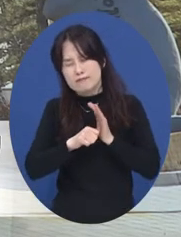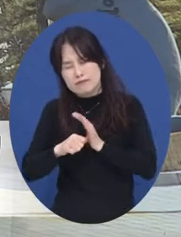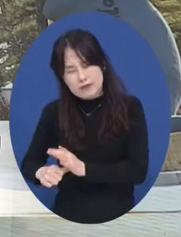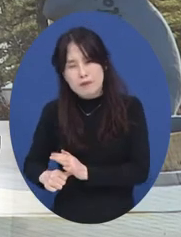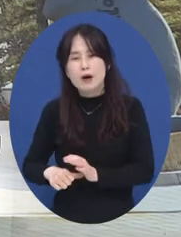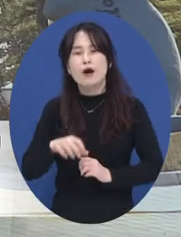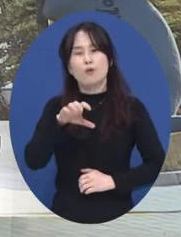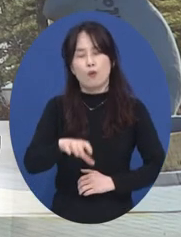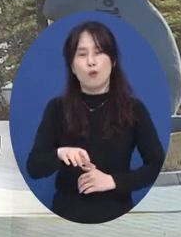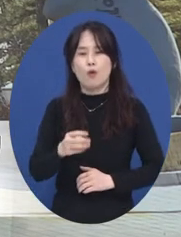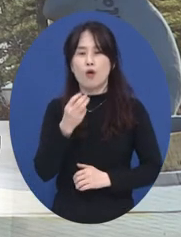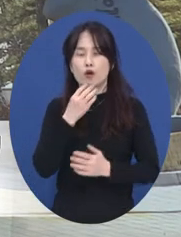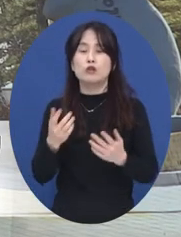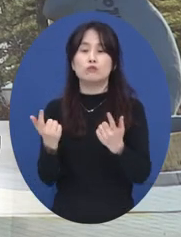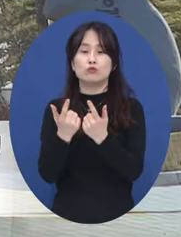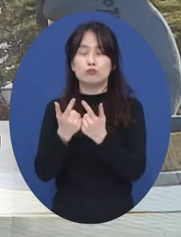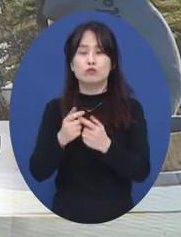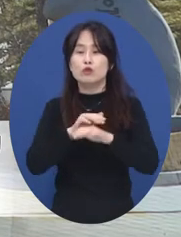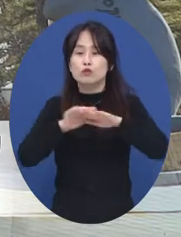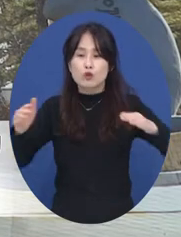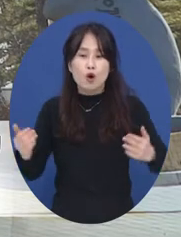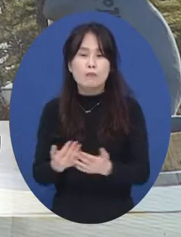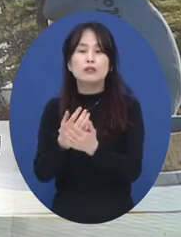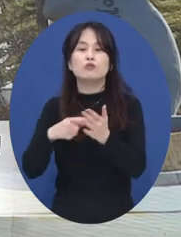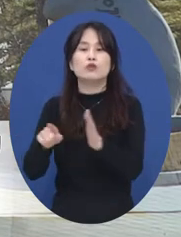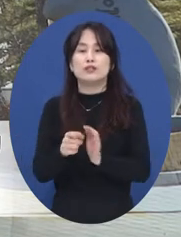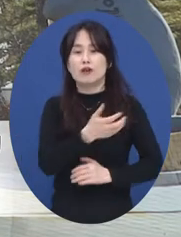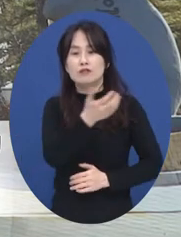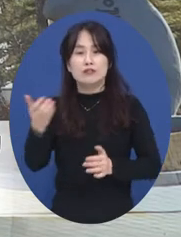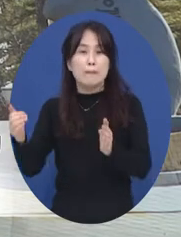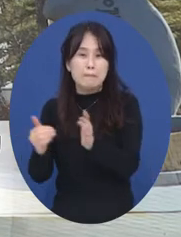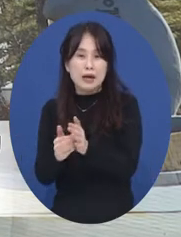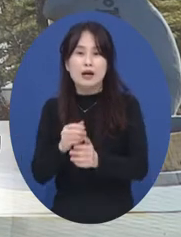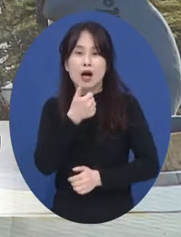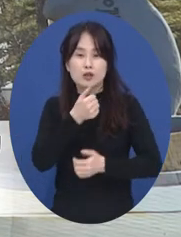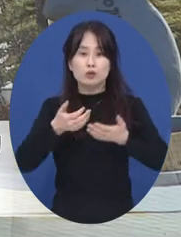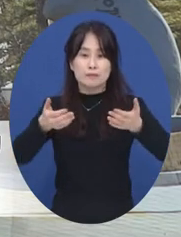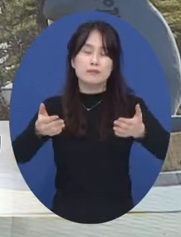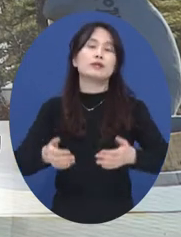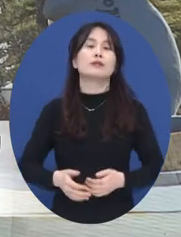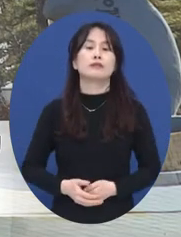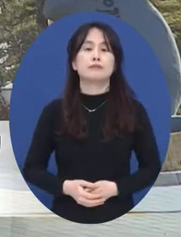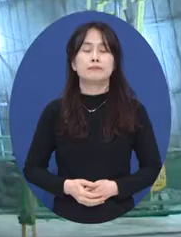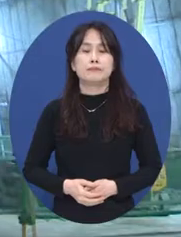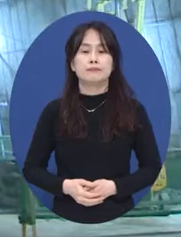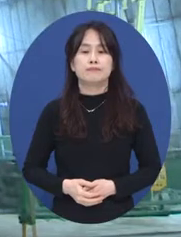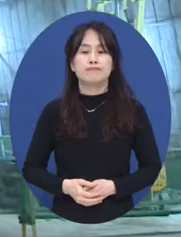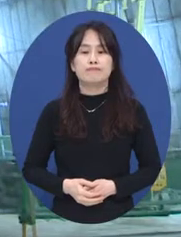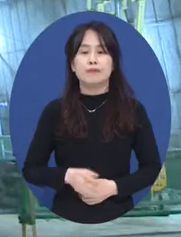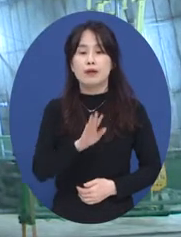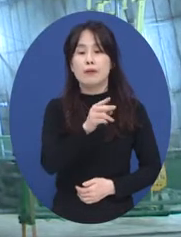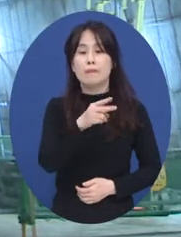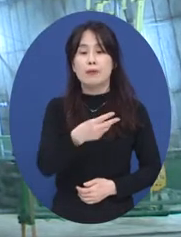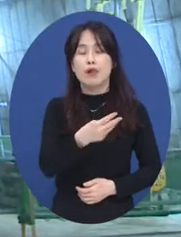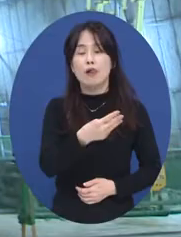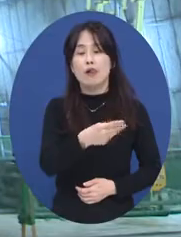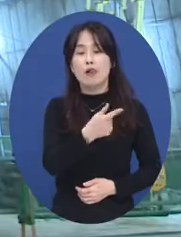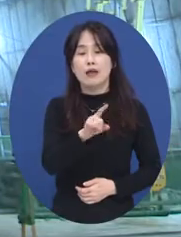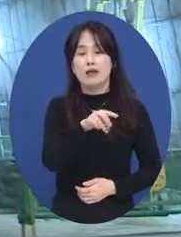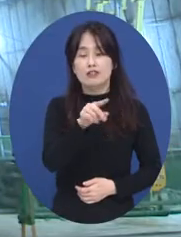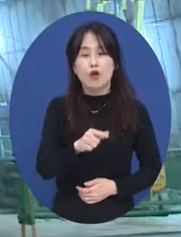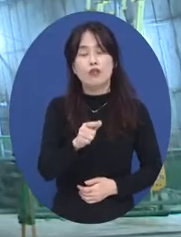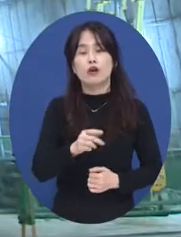경기 복구의 균형 발전을 위한 건데요 경기북부 김태희 기자의 보도입니다 * 예선과